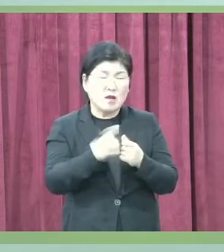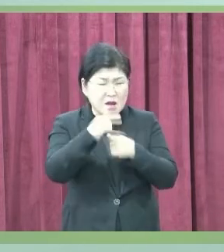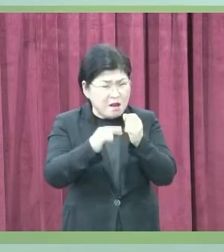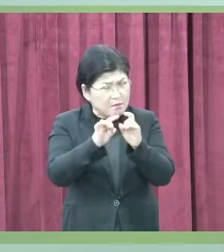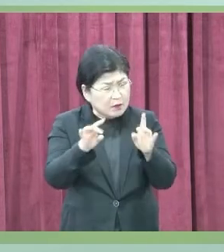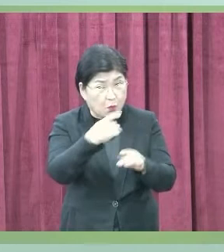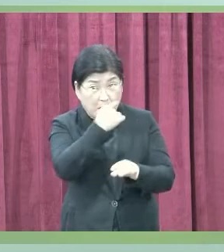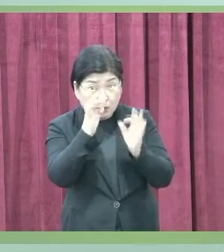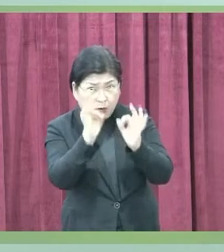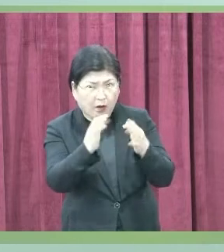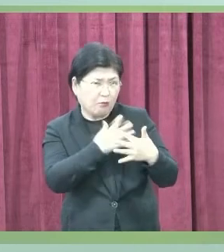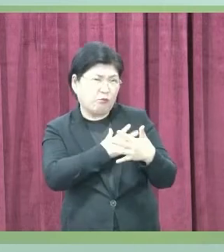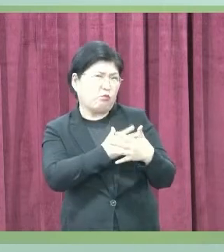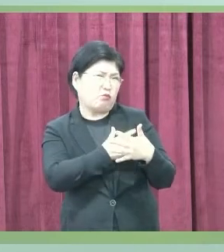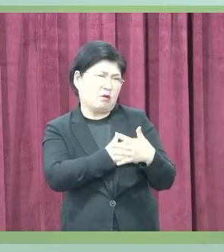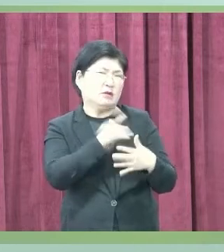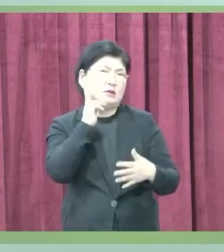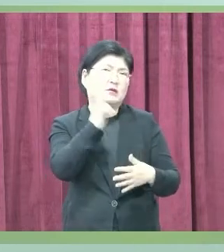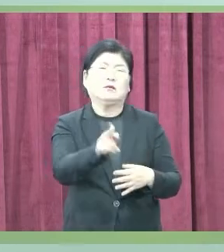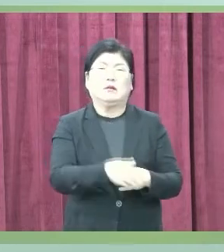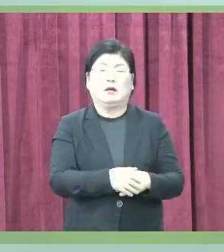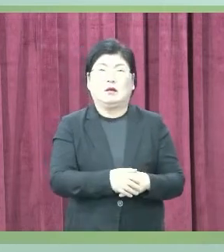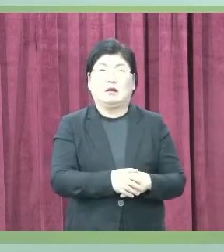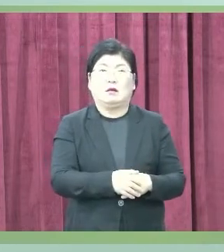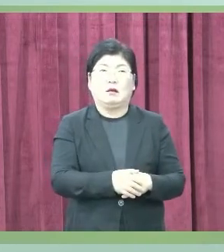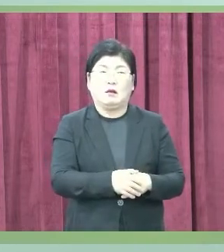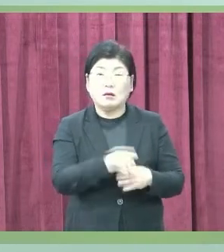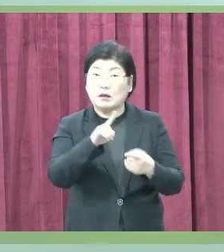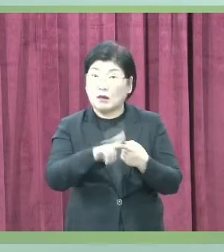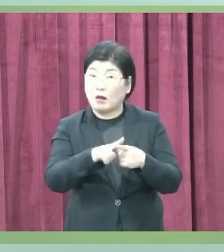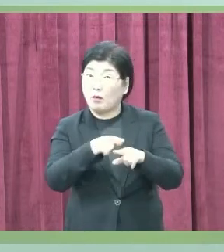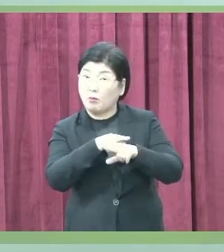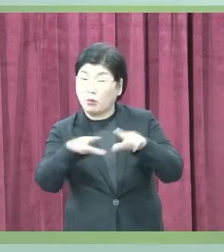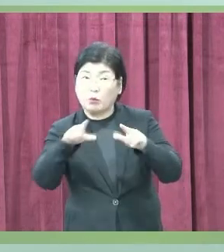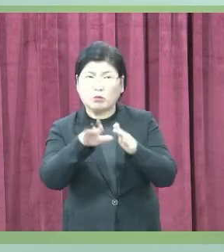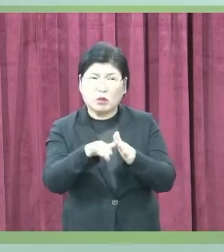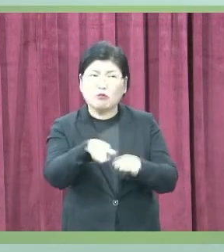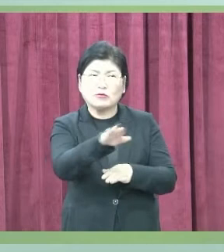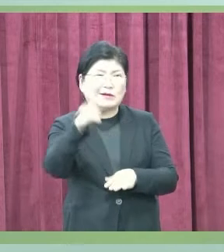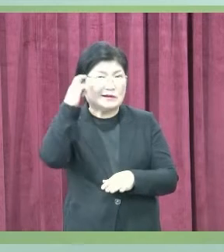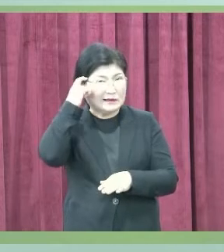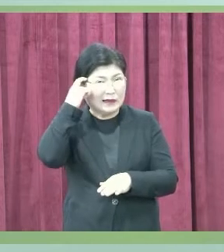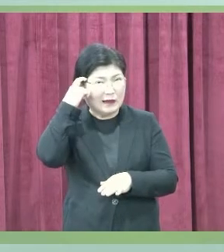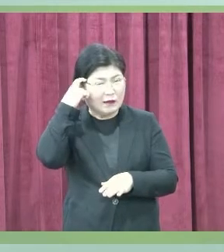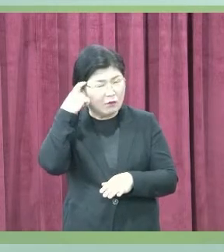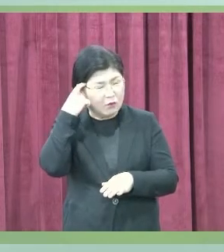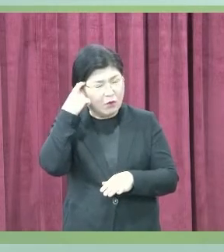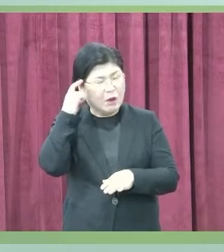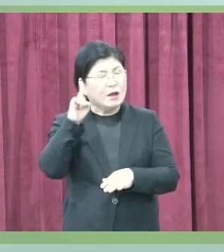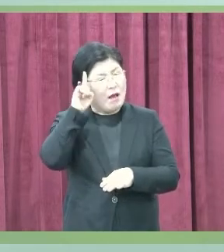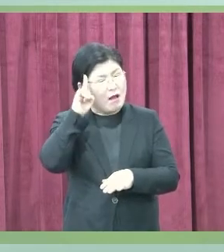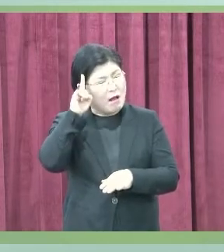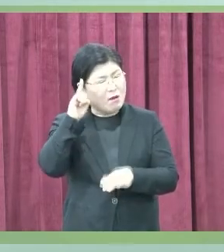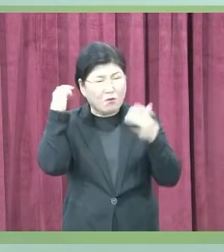봤는데 불안이 높으시다라는 거. 예, 그래서 그런 것들을 우리가 좀 평상시에 조금 인지를 하고 조금 신경을 써야 되지